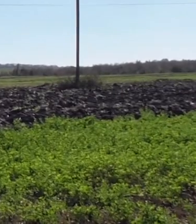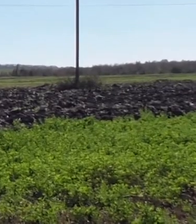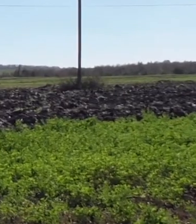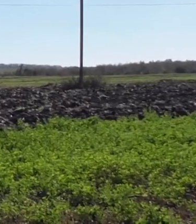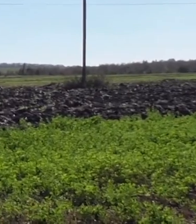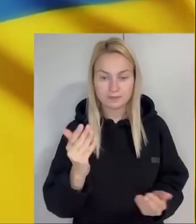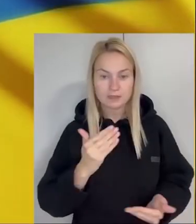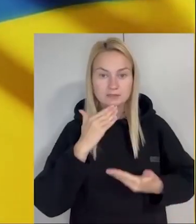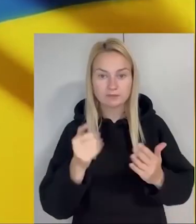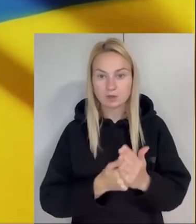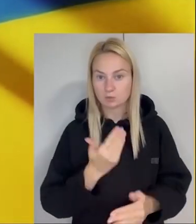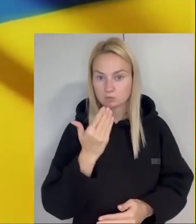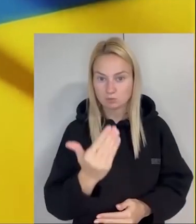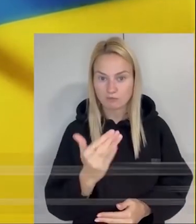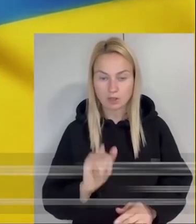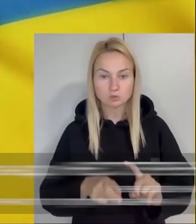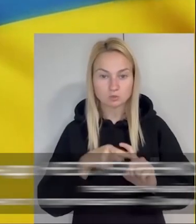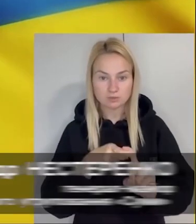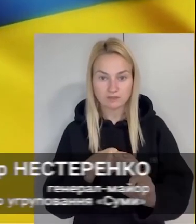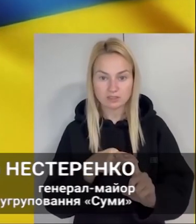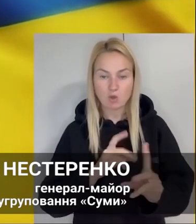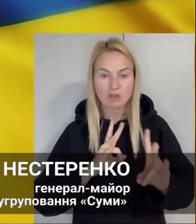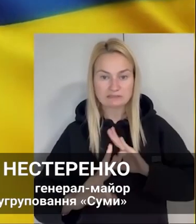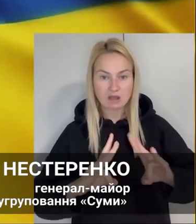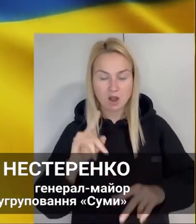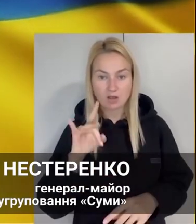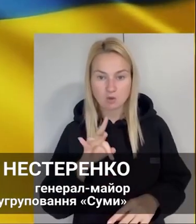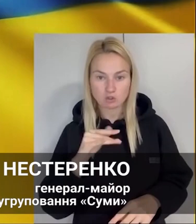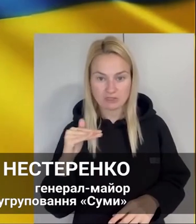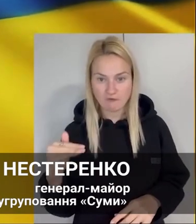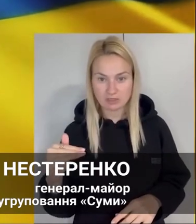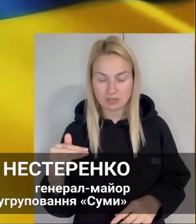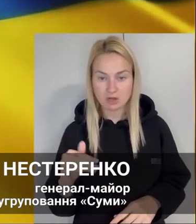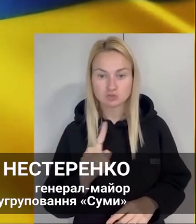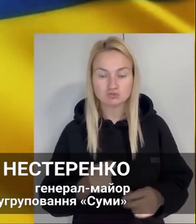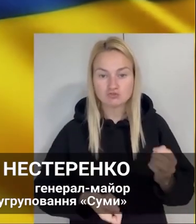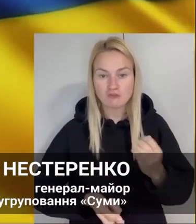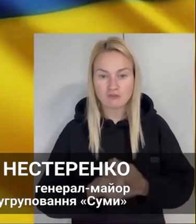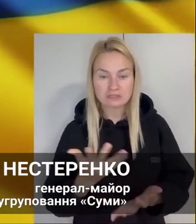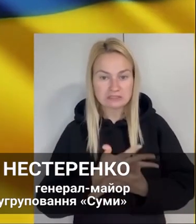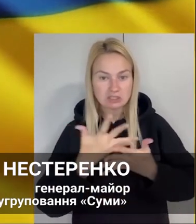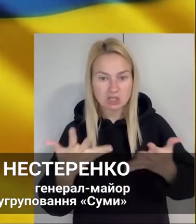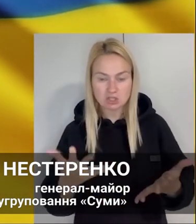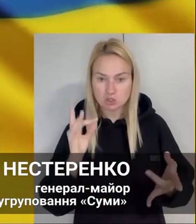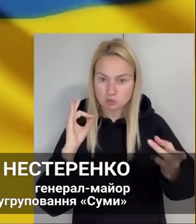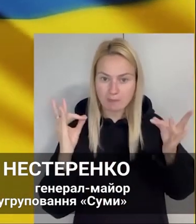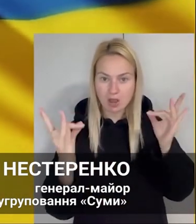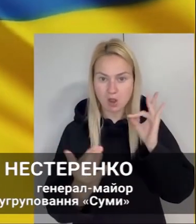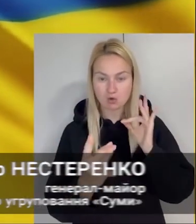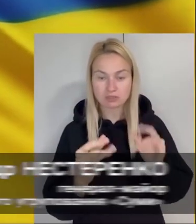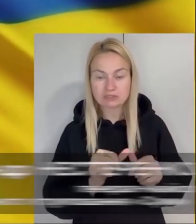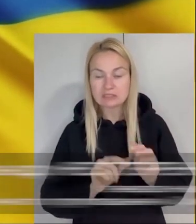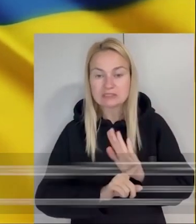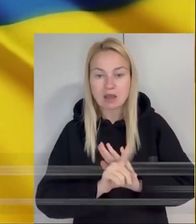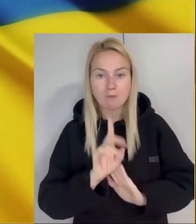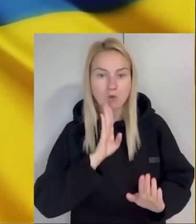Сумщини, звертаюсь до вас у зв'язку з терактами Російської Федерації, що викликали значний суспільний резонанс